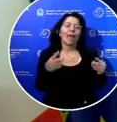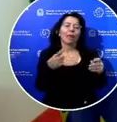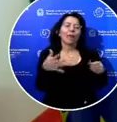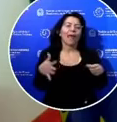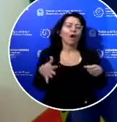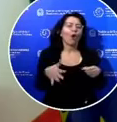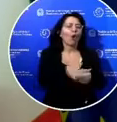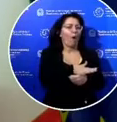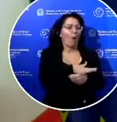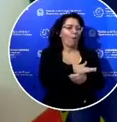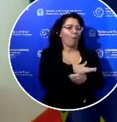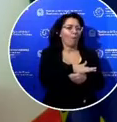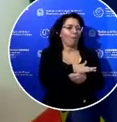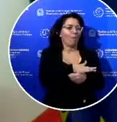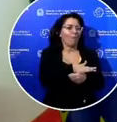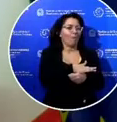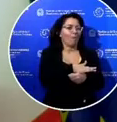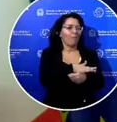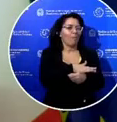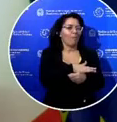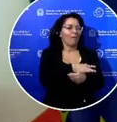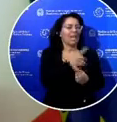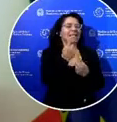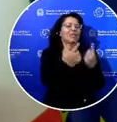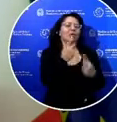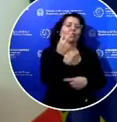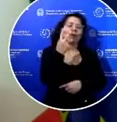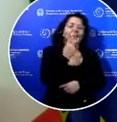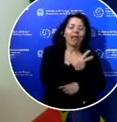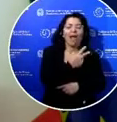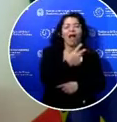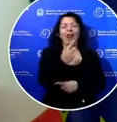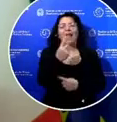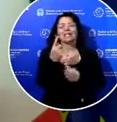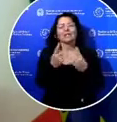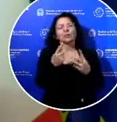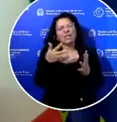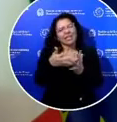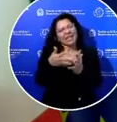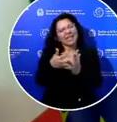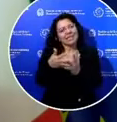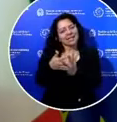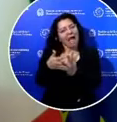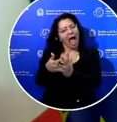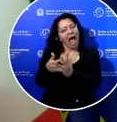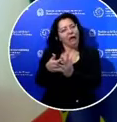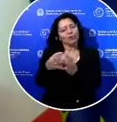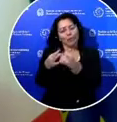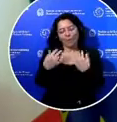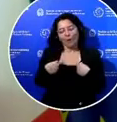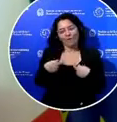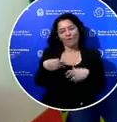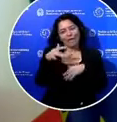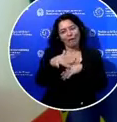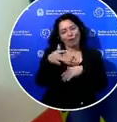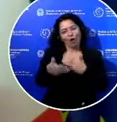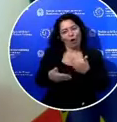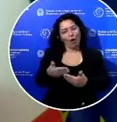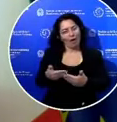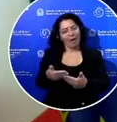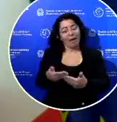quel divario tra la realtà virtuale e la realtà e il disagio profondo che vivono. Ha detto bene